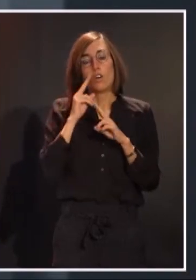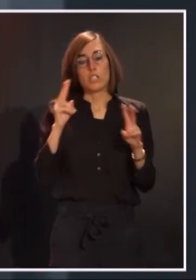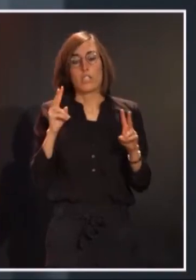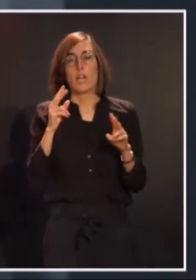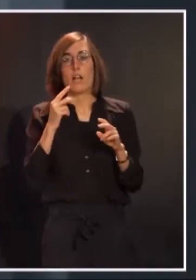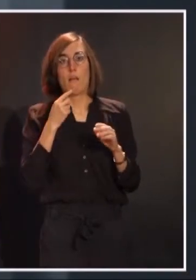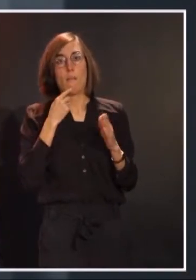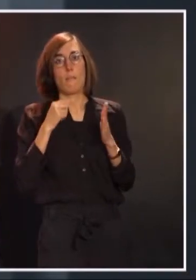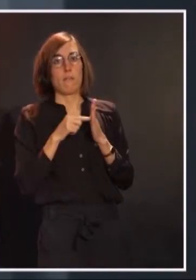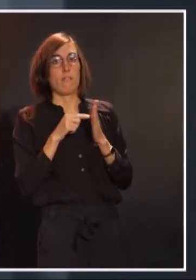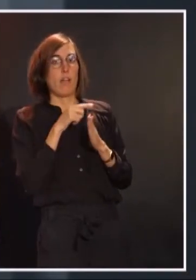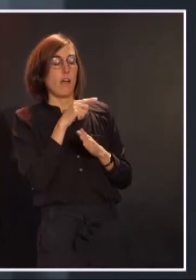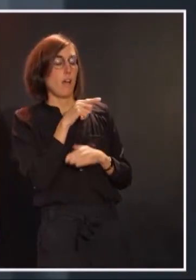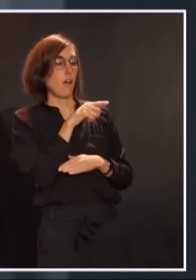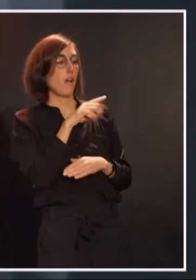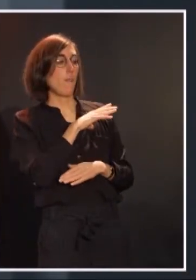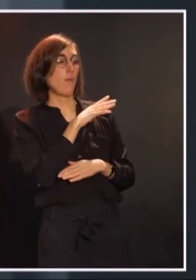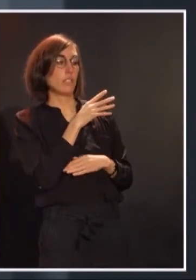numérique.